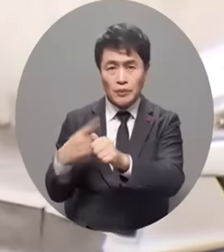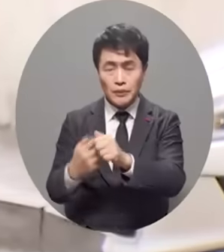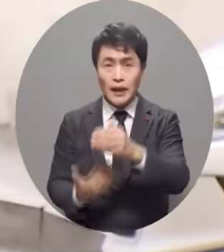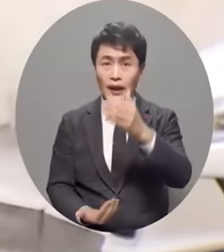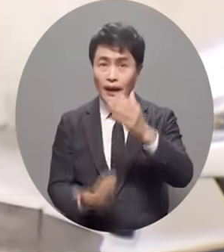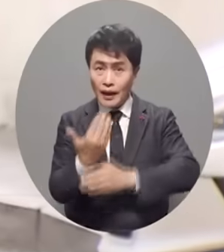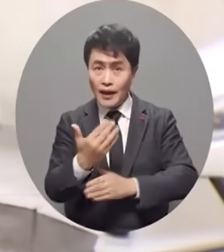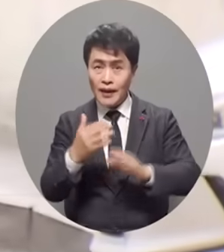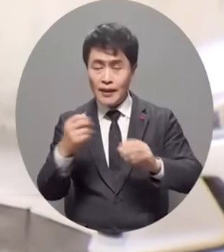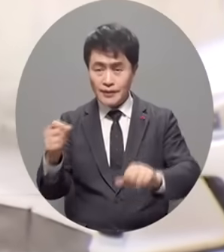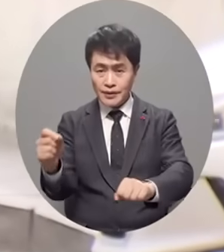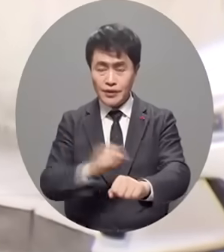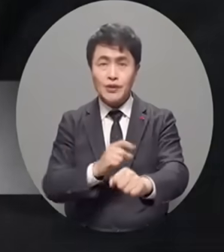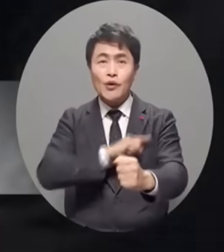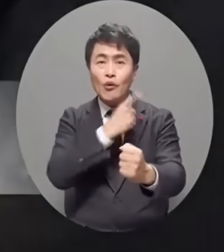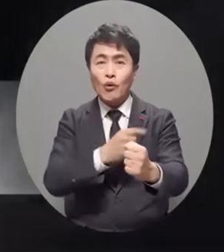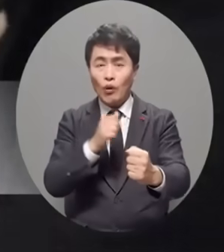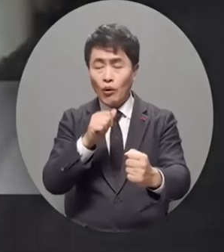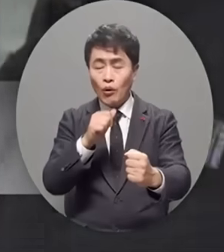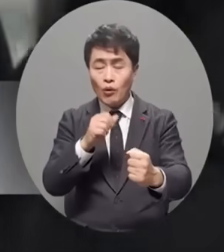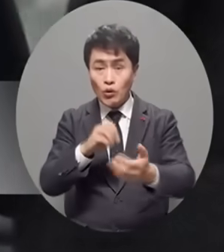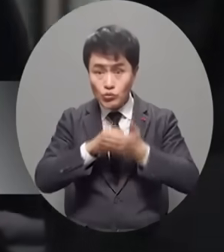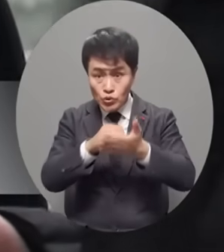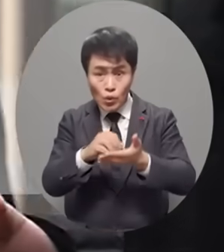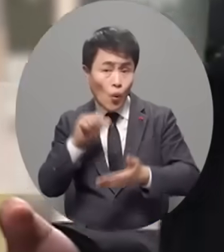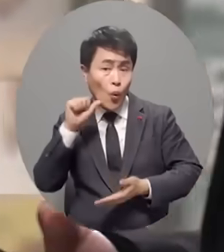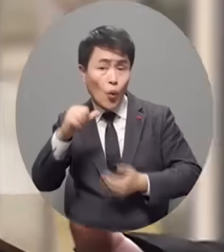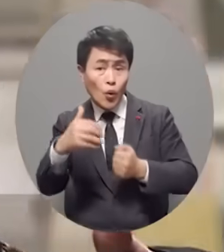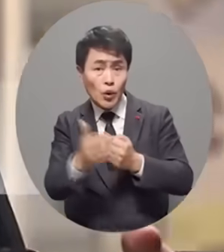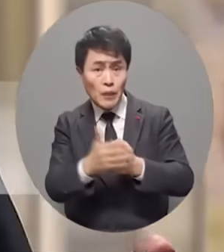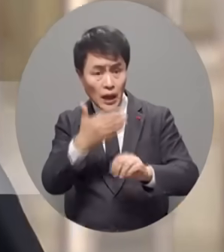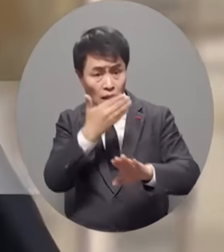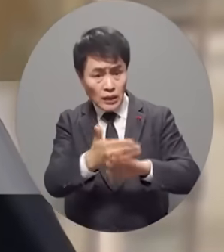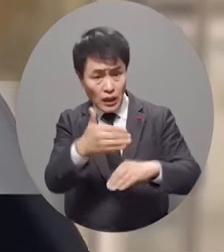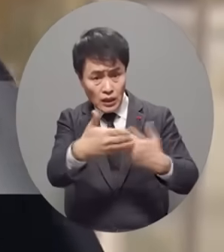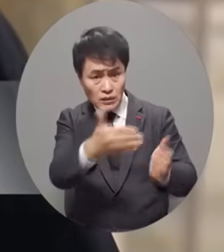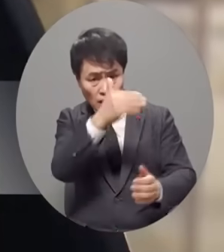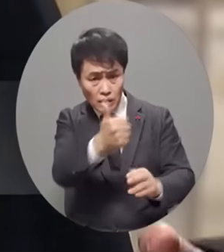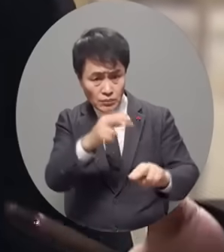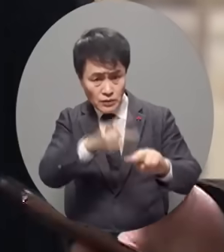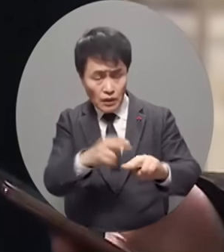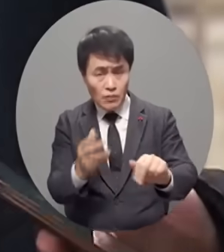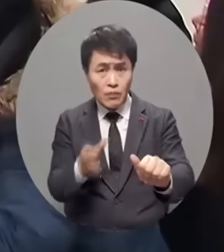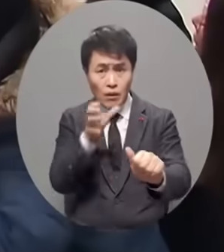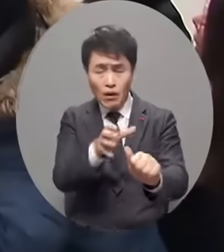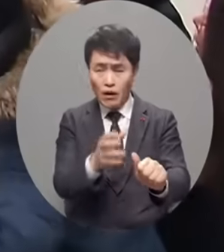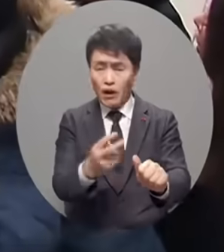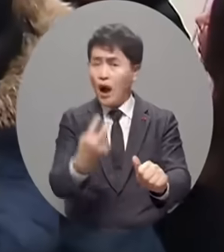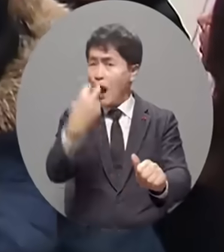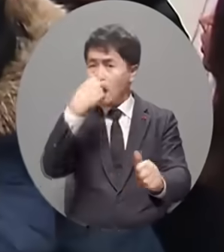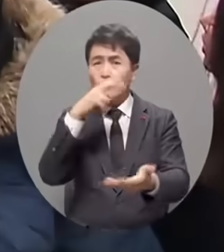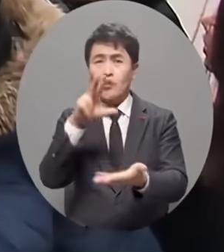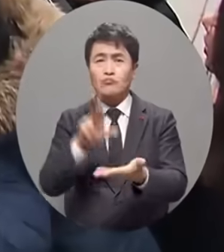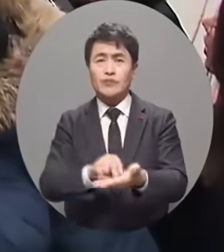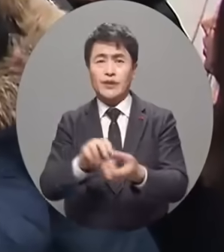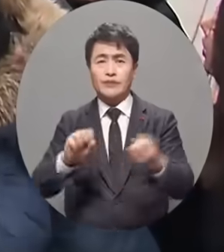특히 권익위원장 취임 5개월 만에 또 다른 장관급 자리에 지명되면서 겸직 논란마저